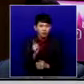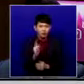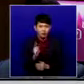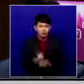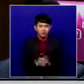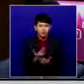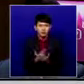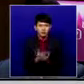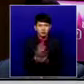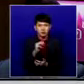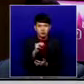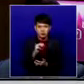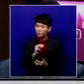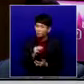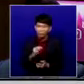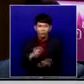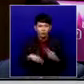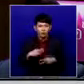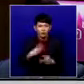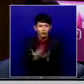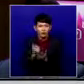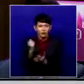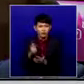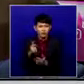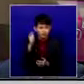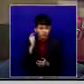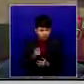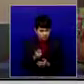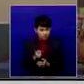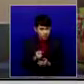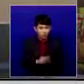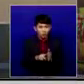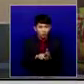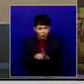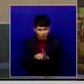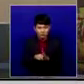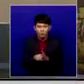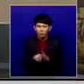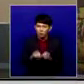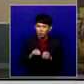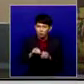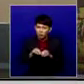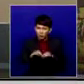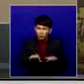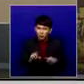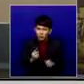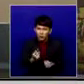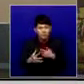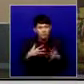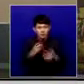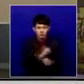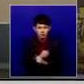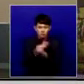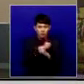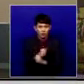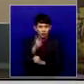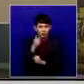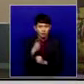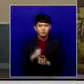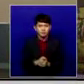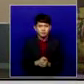บาทรักษาทุกโรคได้จริงและถ้าไวรัสตัวใหม่มาไม่ว่ายี่ห้อไหนรับได้หมด แข็งแกร่งมากและจะดึ